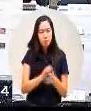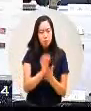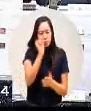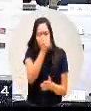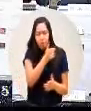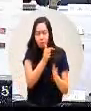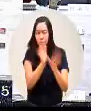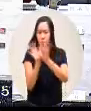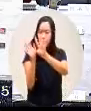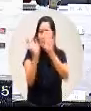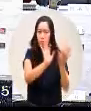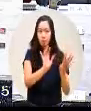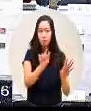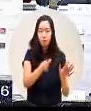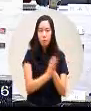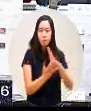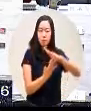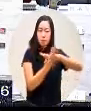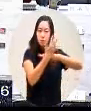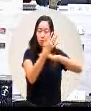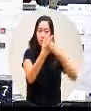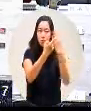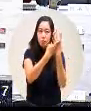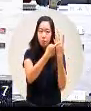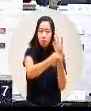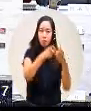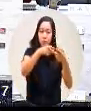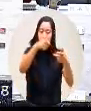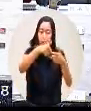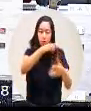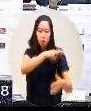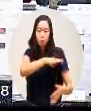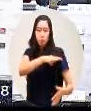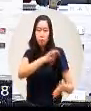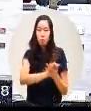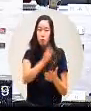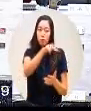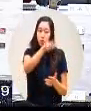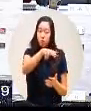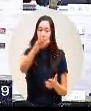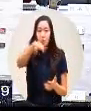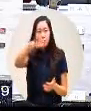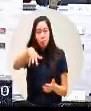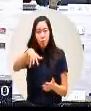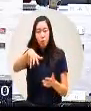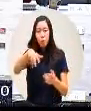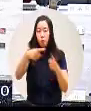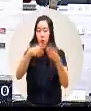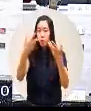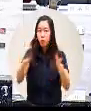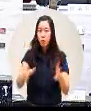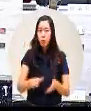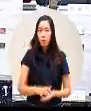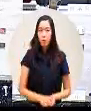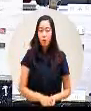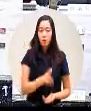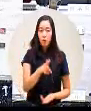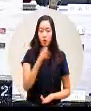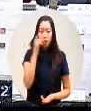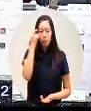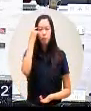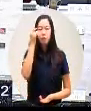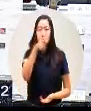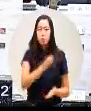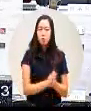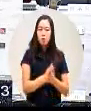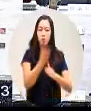的经营呢。这产业工会，我听讲会员讲七八千个，九千七百几个。啊！你看这会址，啊，